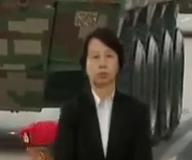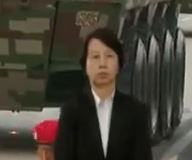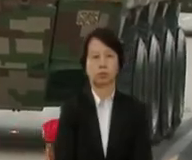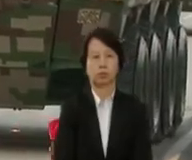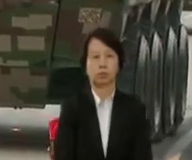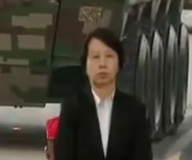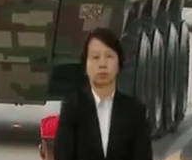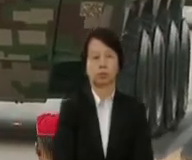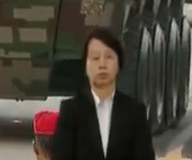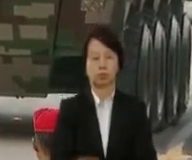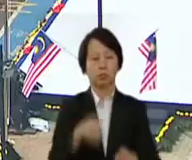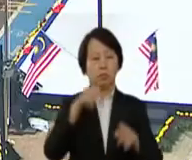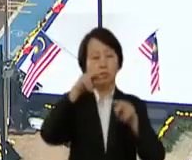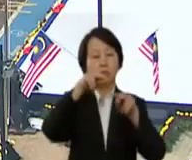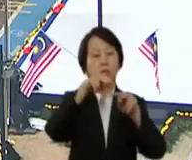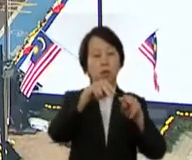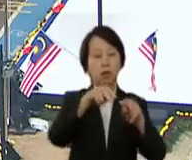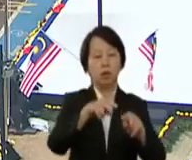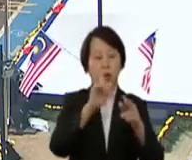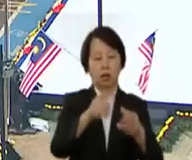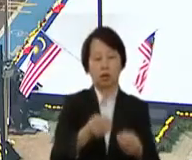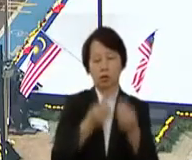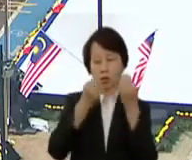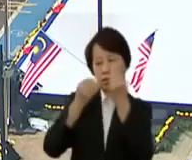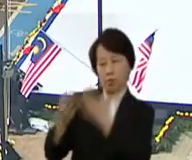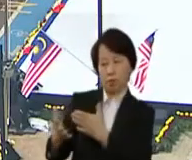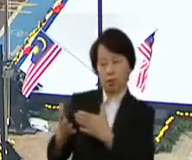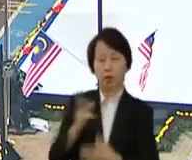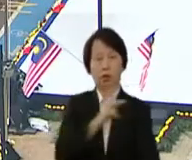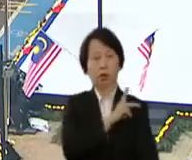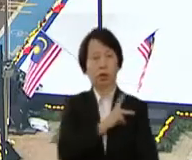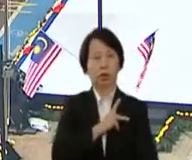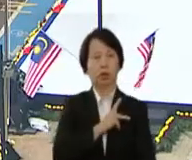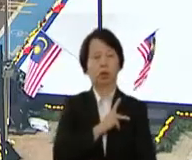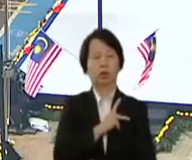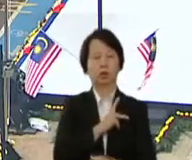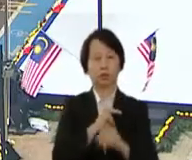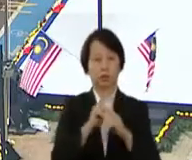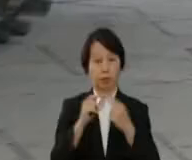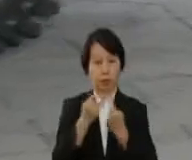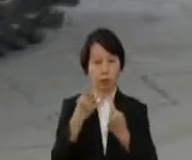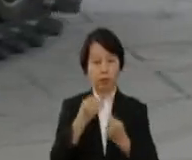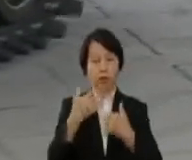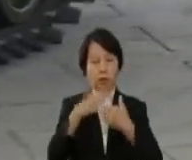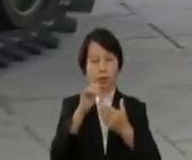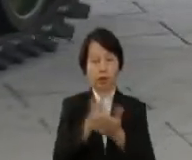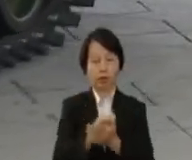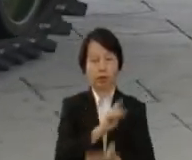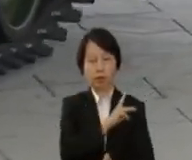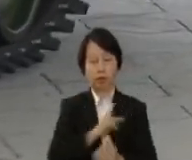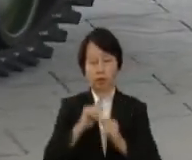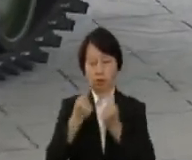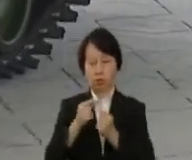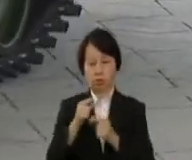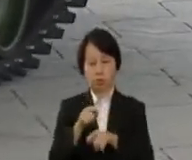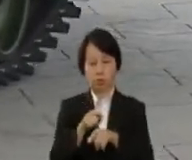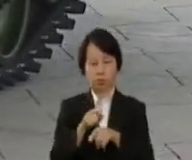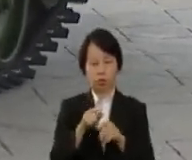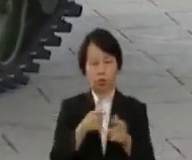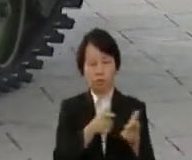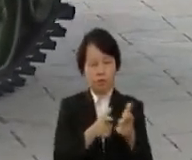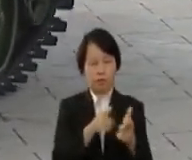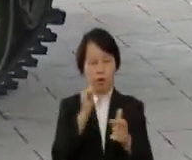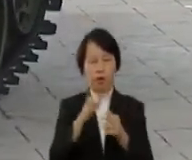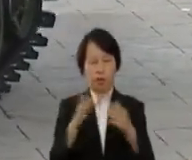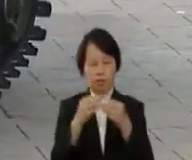Maklumat yang diperolehi akan disampaikan kepada ketua kumpulan tempur. Seterusnya ketua kumpulan tempur akan